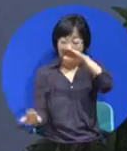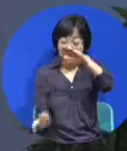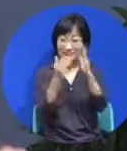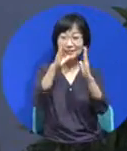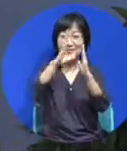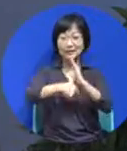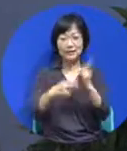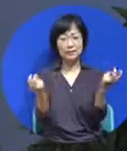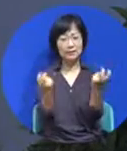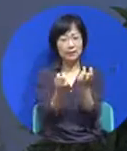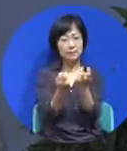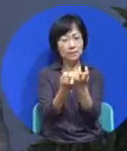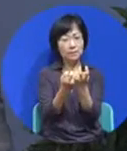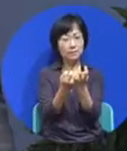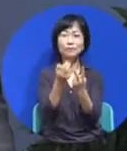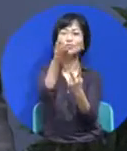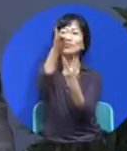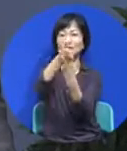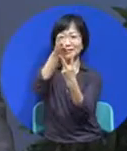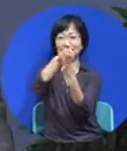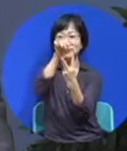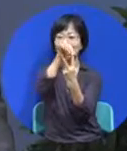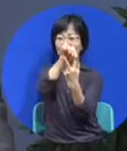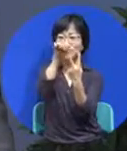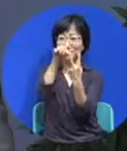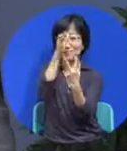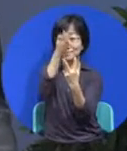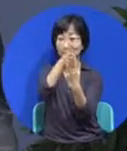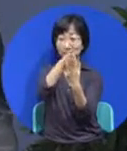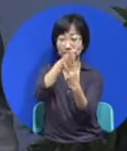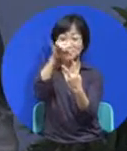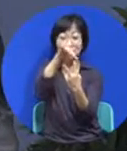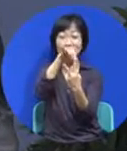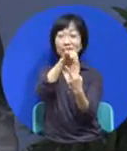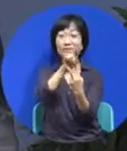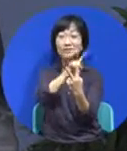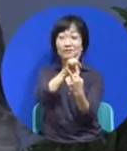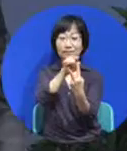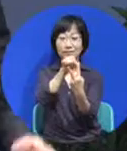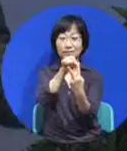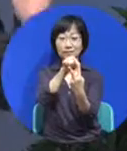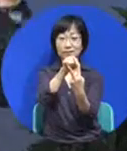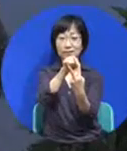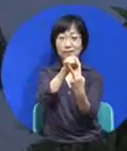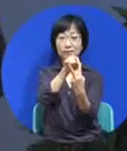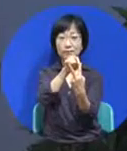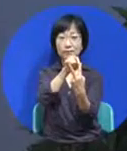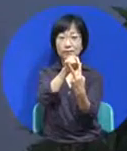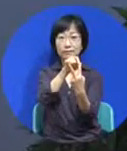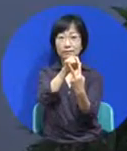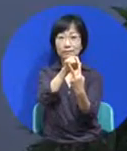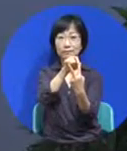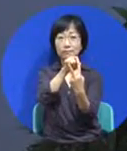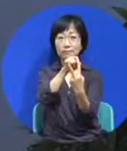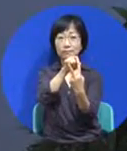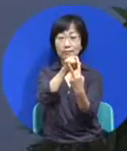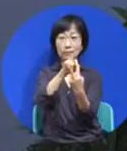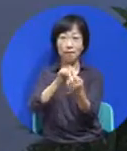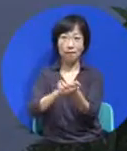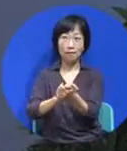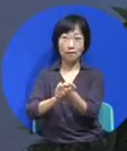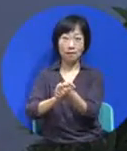God's word is being fulfilled, usually it happens in two ways. 하나는 뭡니까? The first one. 응답이 막 오면서 성취가